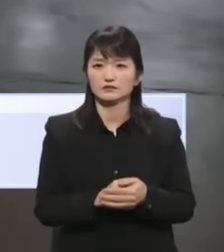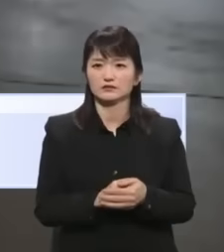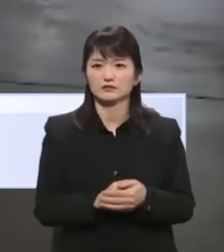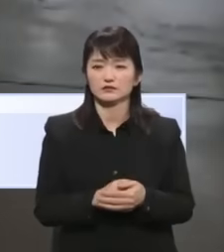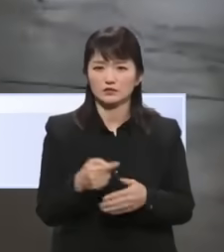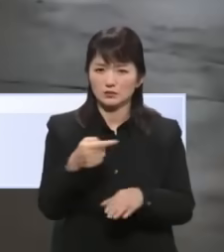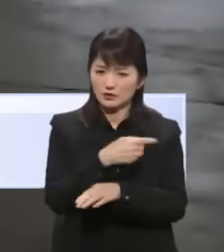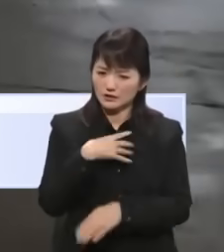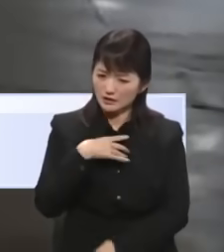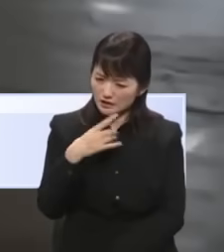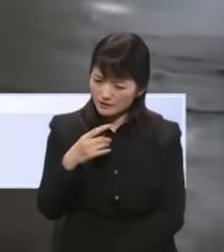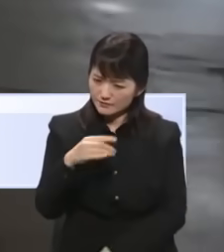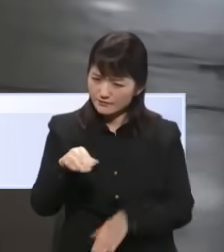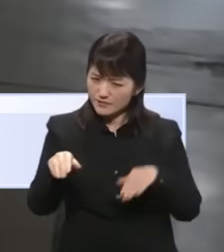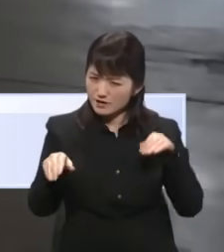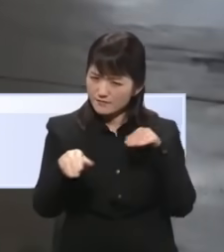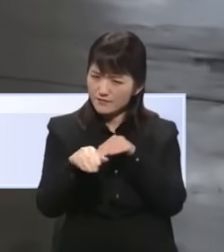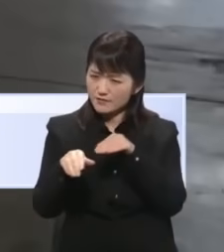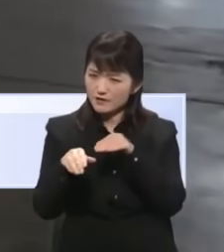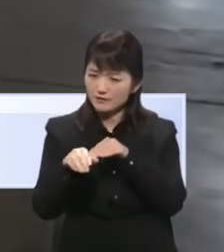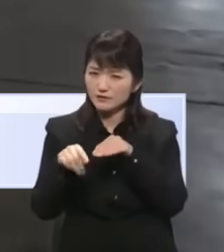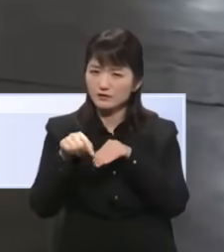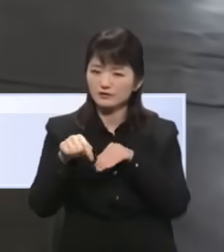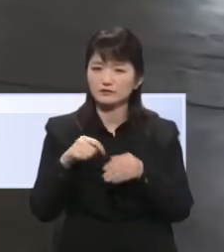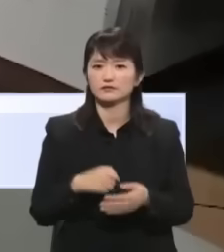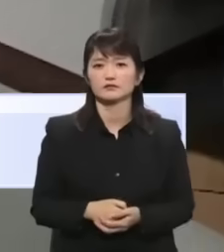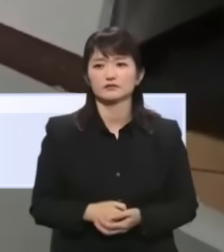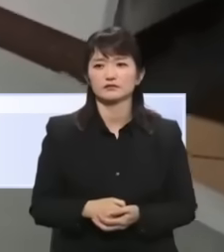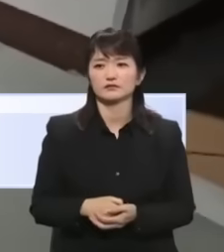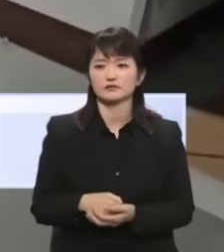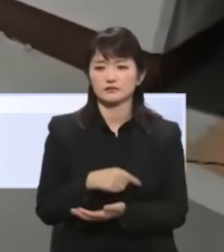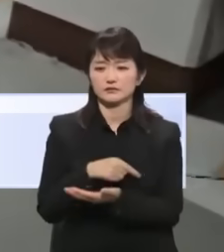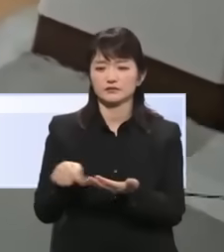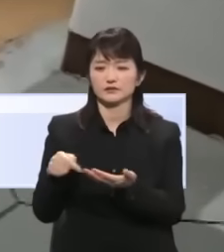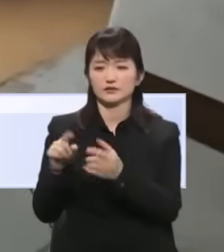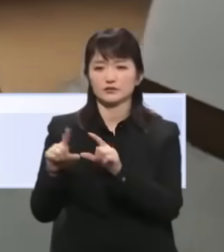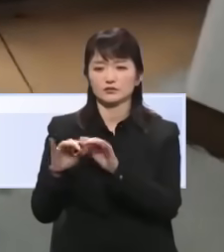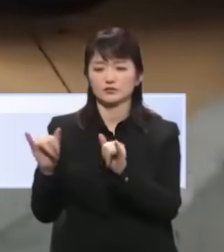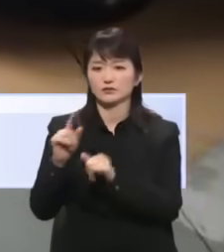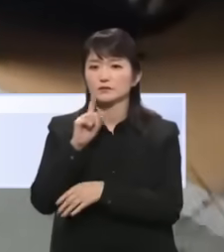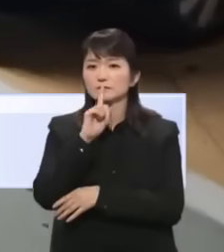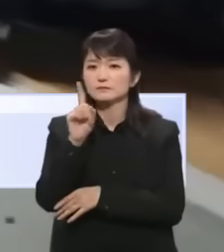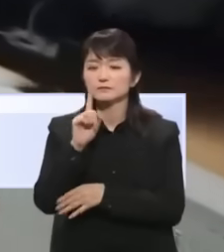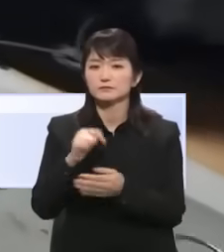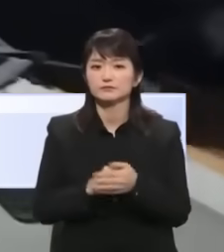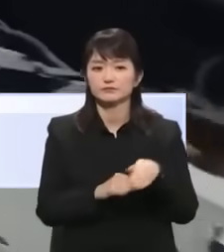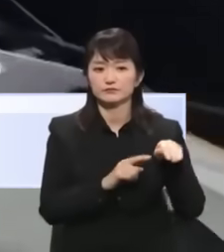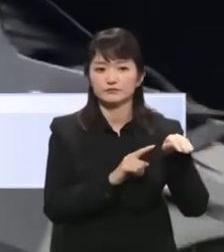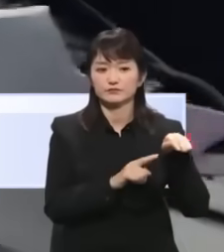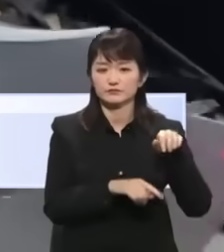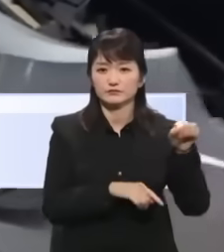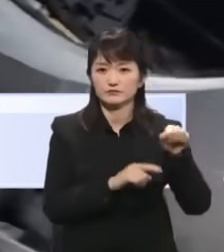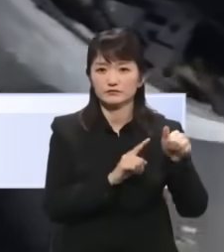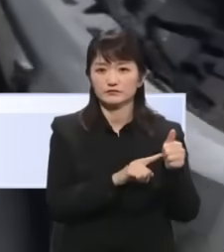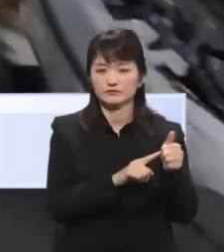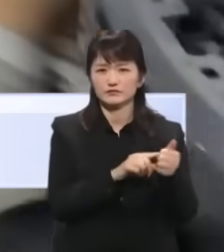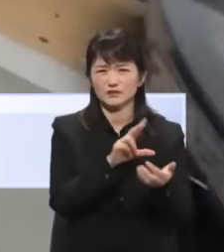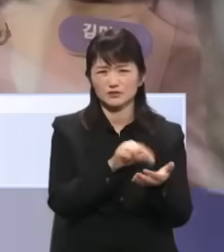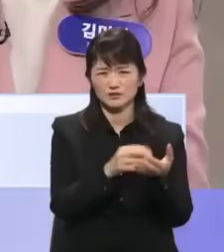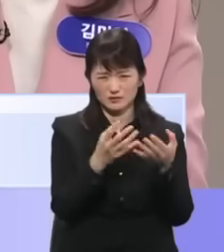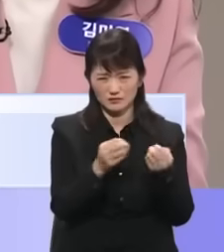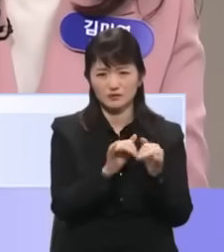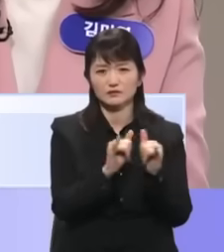이런 행동을 하지 않았을까 관련된 부분인데 피해 주민의 증언에 의하면 당시에이 가해자가 문제가 좀 많았던